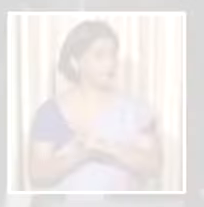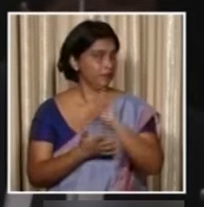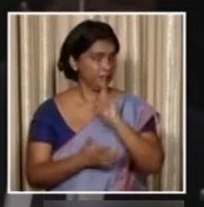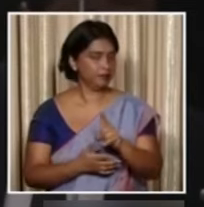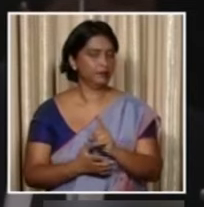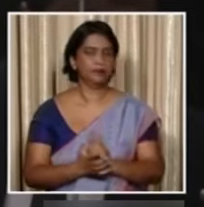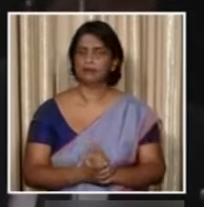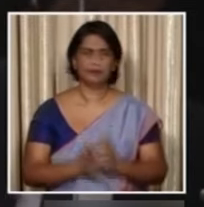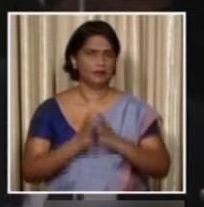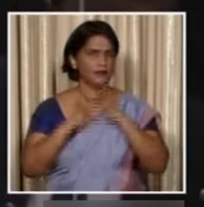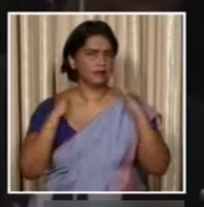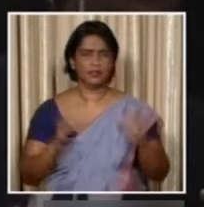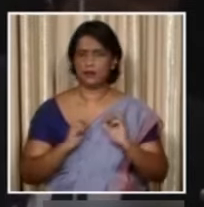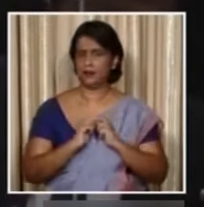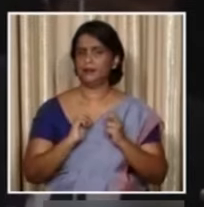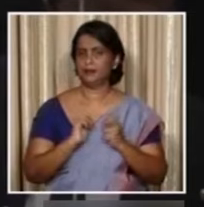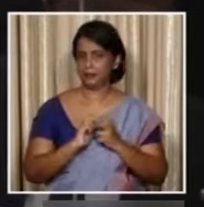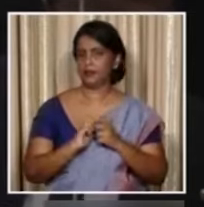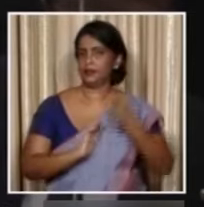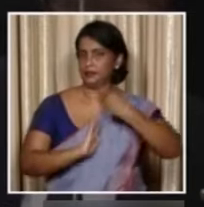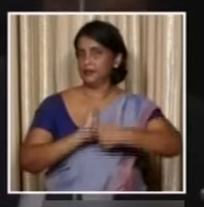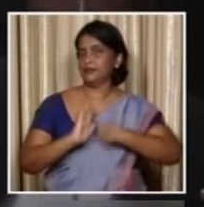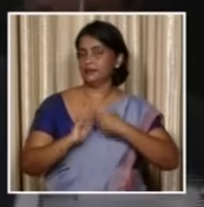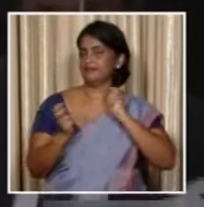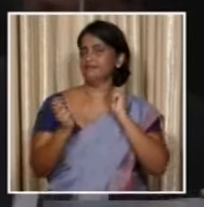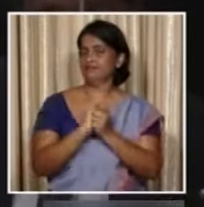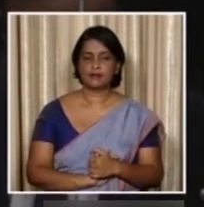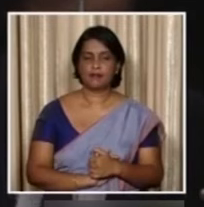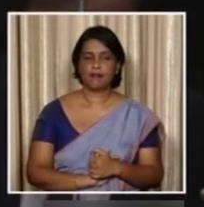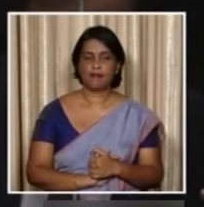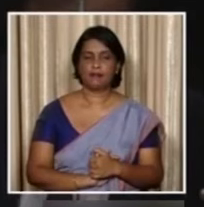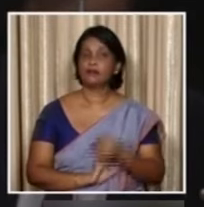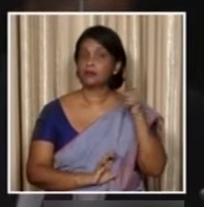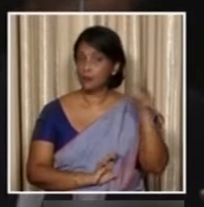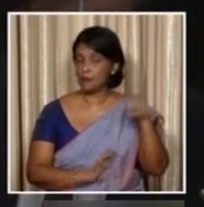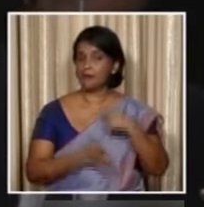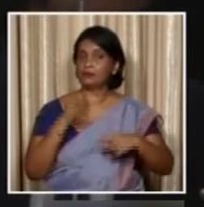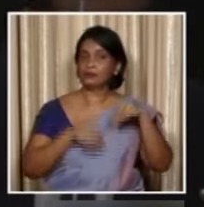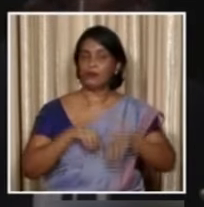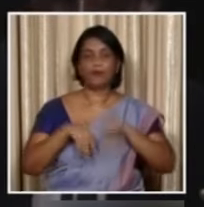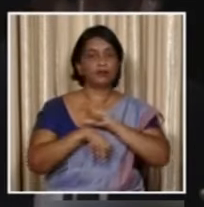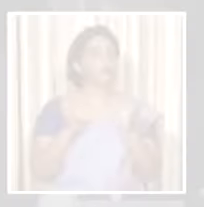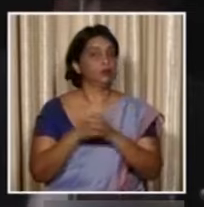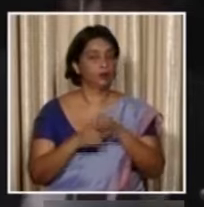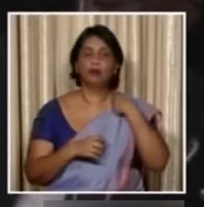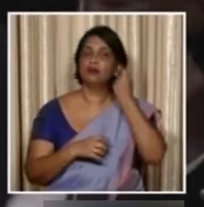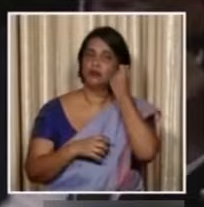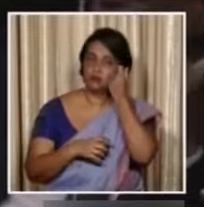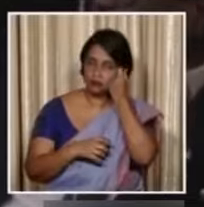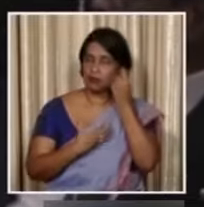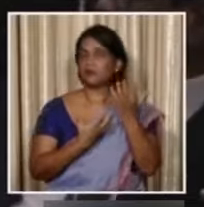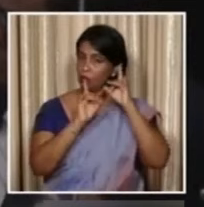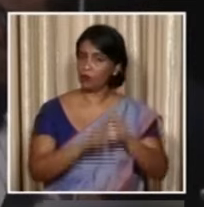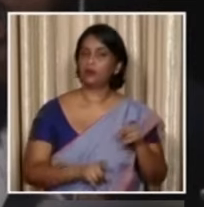කිරීම විශාල ආන්දෝලනයකට රට පරිවර්තනය කළත් වෙනවා පාර්ලිමේන්තුව ඇතුව. එහිදී මැතිවරණ කොමිසම් සභාවේ අදහස්